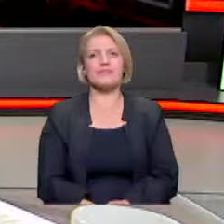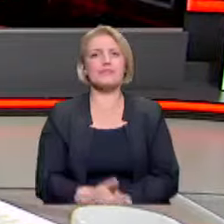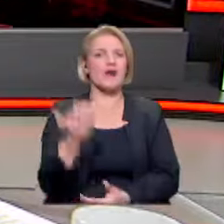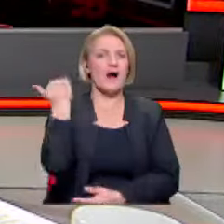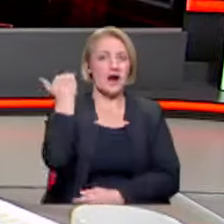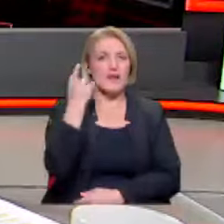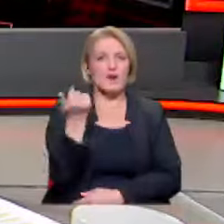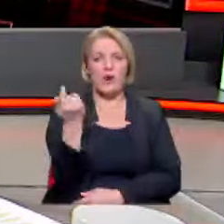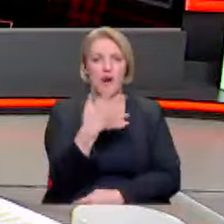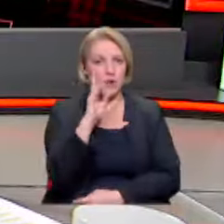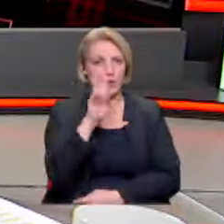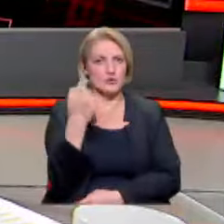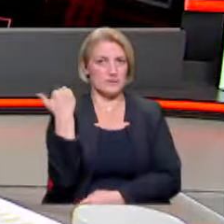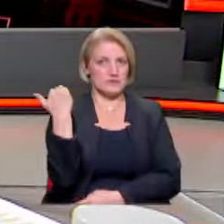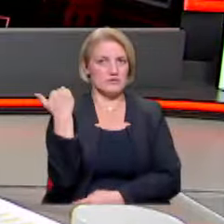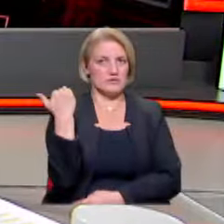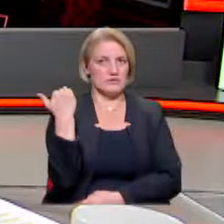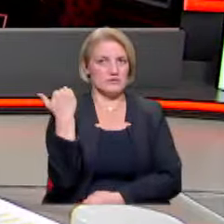Arkada bir rakam görüyorsunuz.